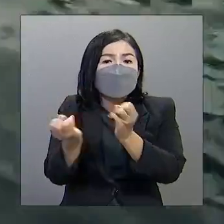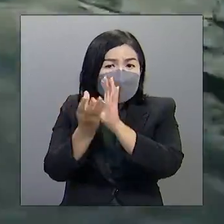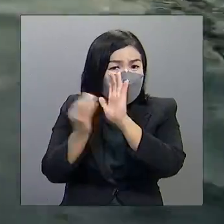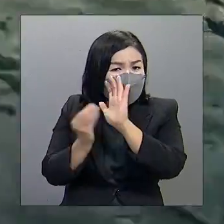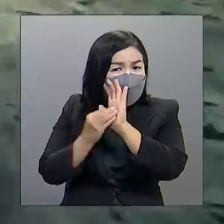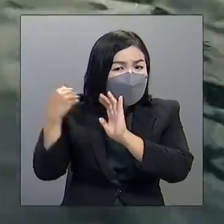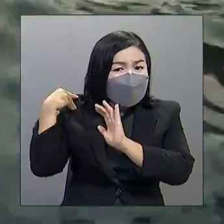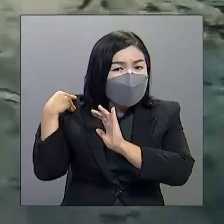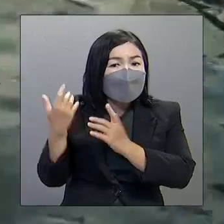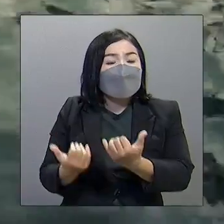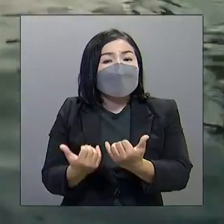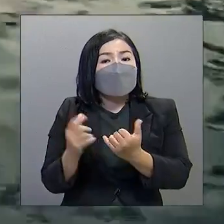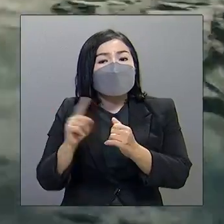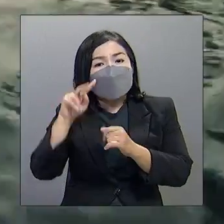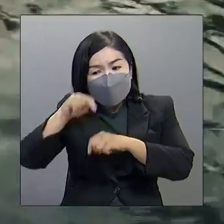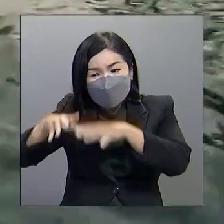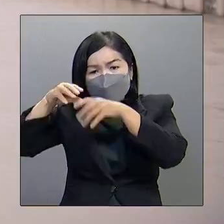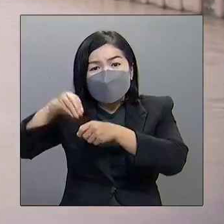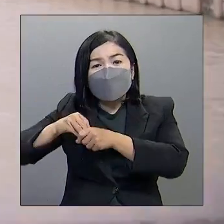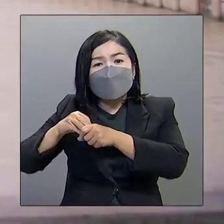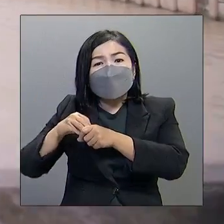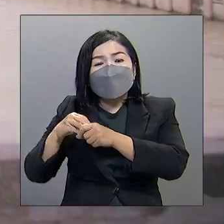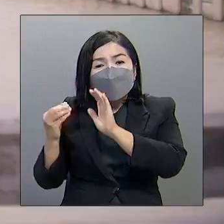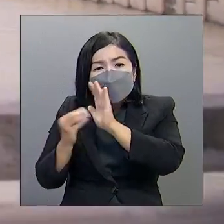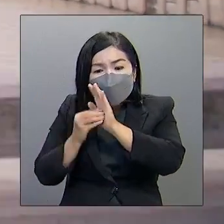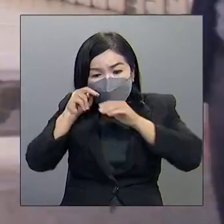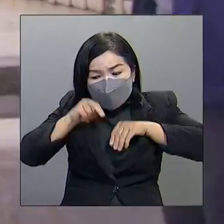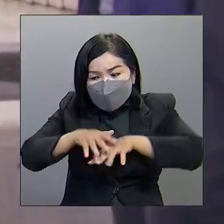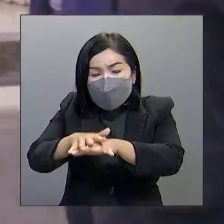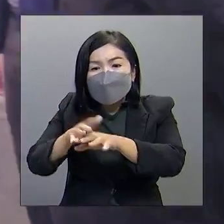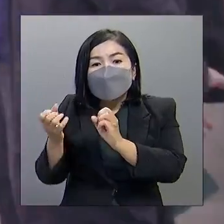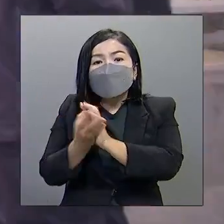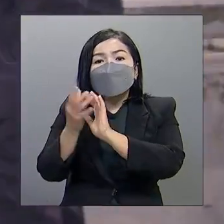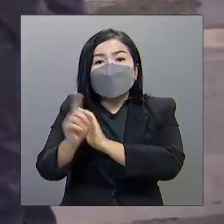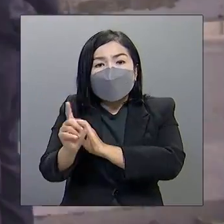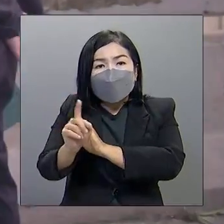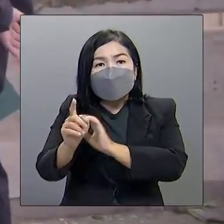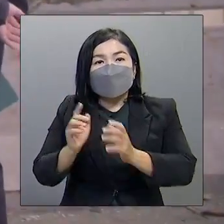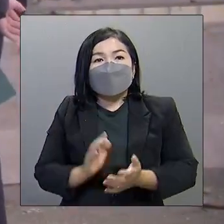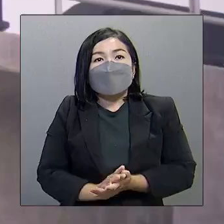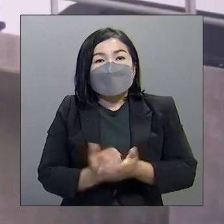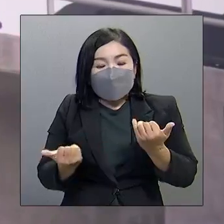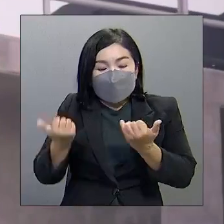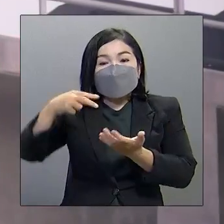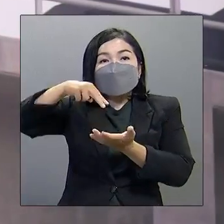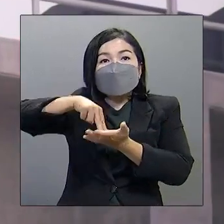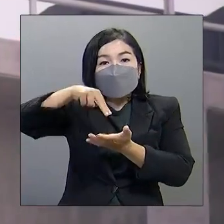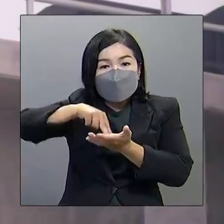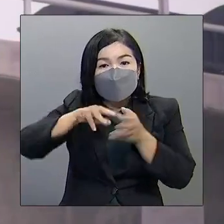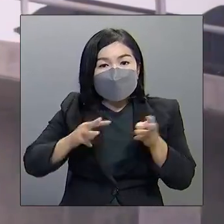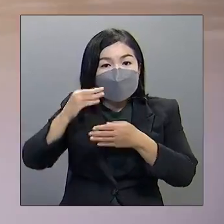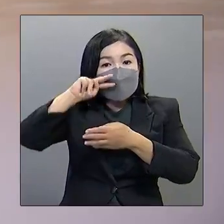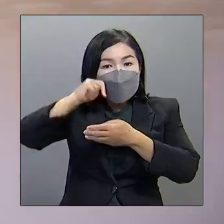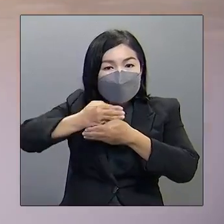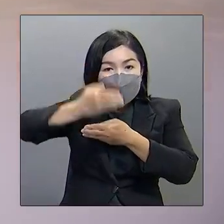ครซึ่งยังคงมีน้ำท่วมขังอยู ่ที่ประตูพระศรีโสภาที่เราอยู่ตอนนี้ครับการปล่อยน้ำนี่ต